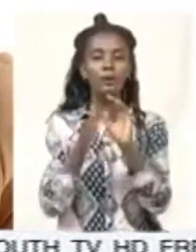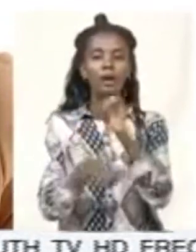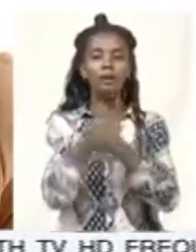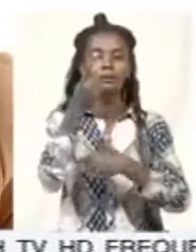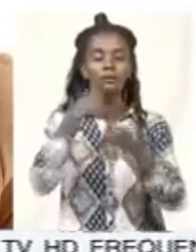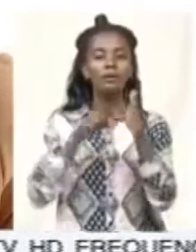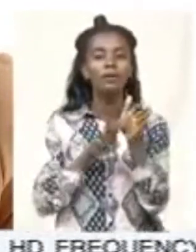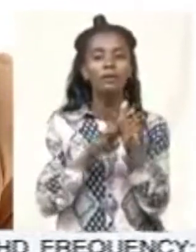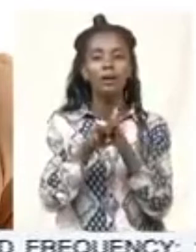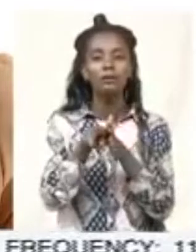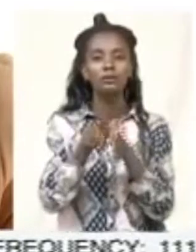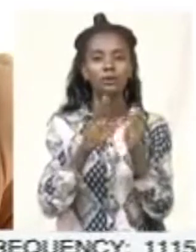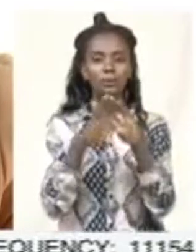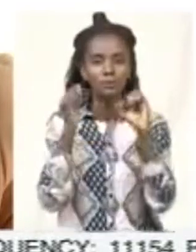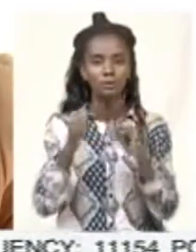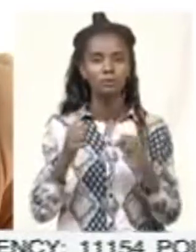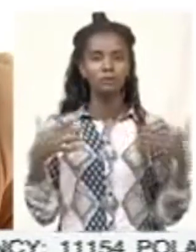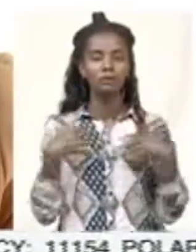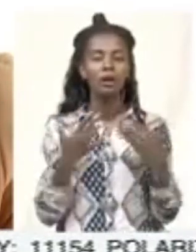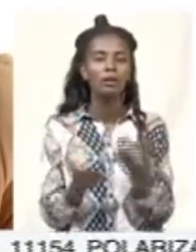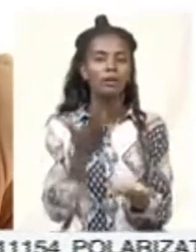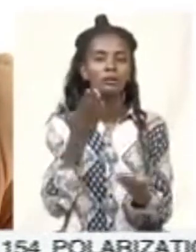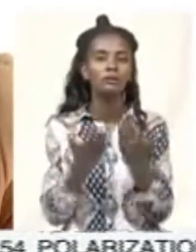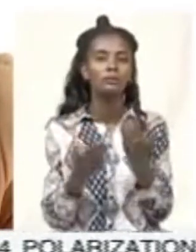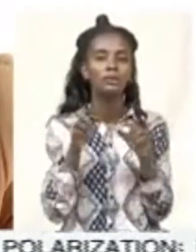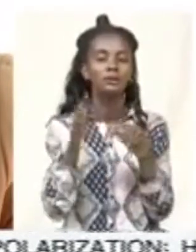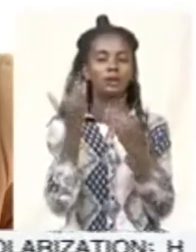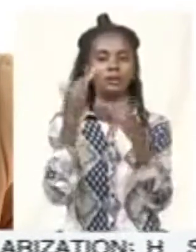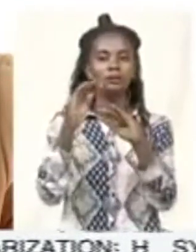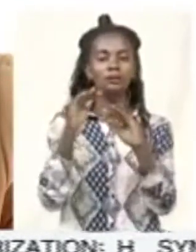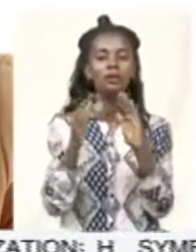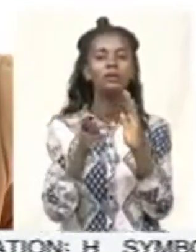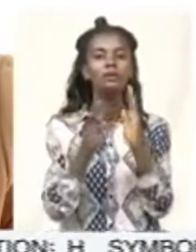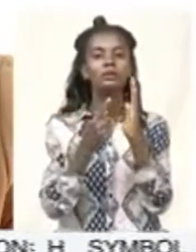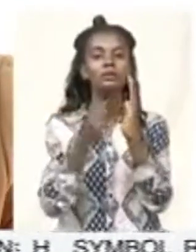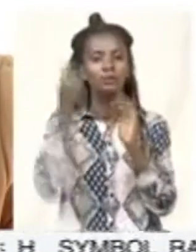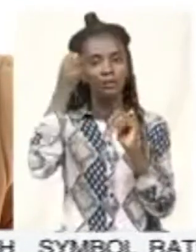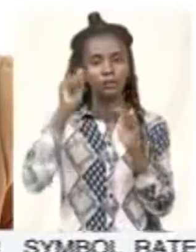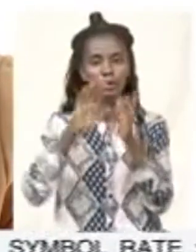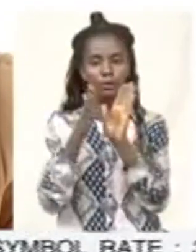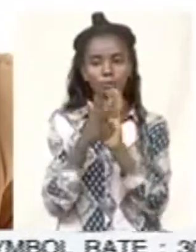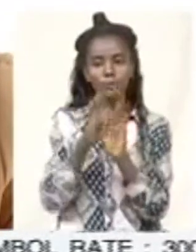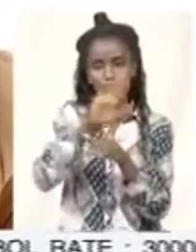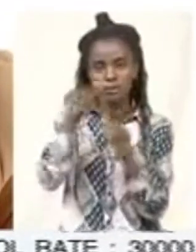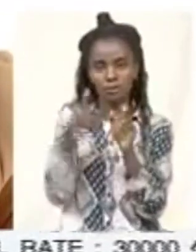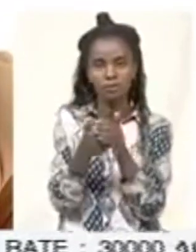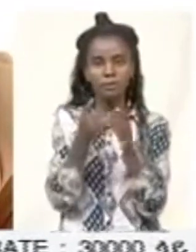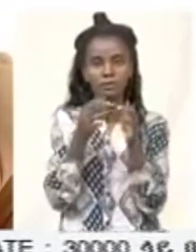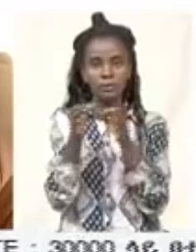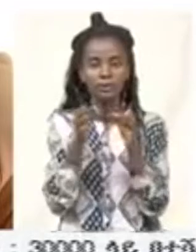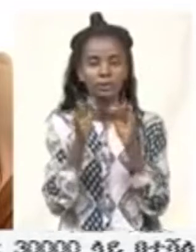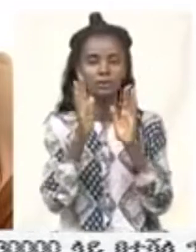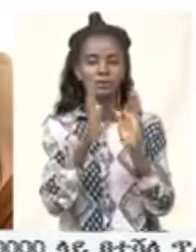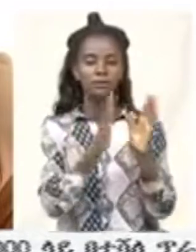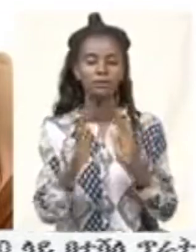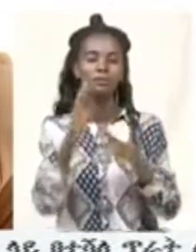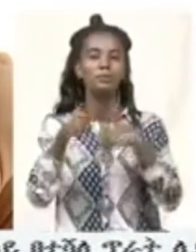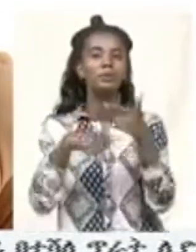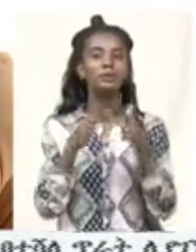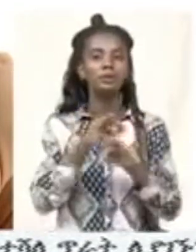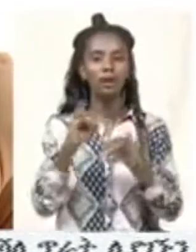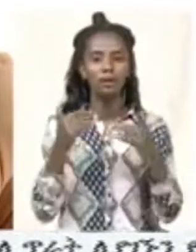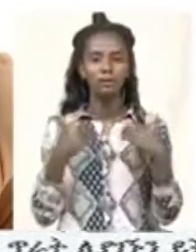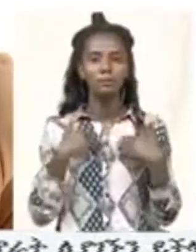የሚችል ቫይረስ ሊሆን ስለሚችል ከስጋት አንጻር በዛ ልክ ቴክኒካል ቢሆን እያስረዳችሁ ሁላችን በዛ ልክ ሸፕ ተደርገን መሄድ